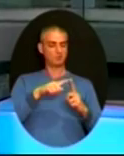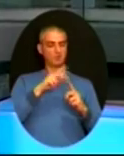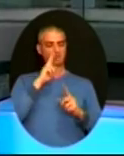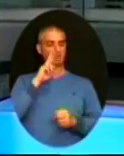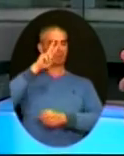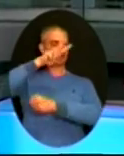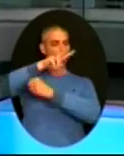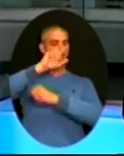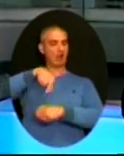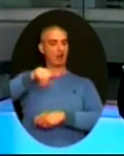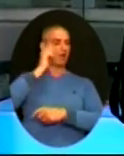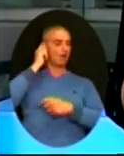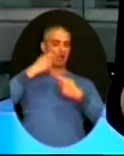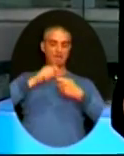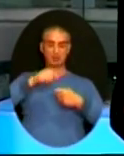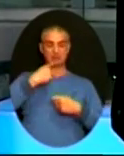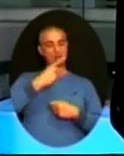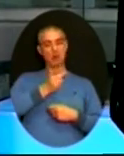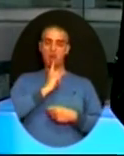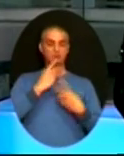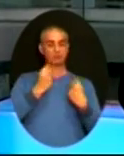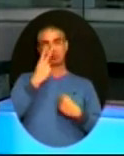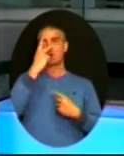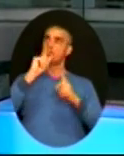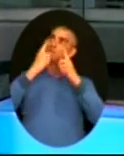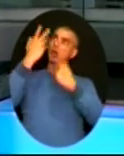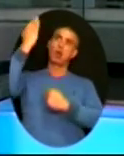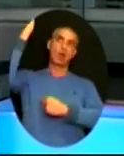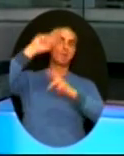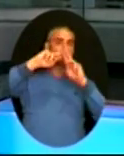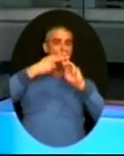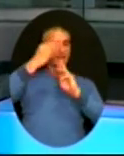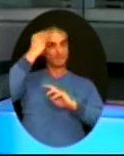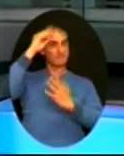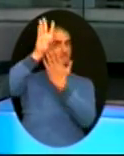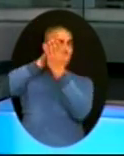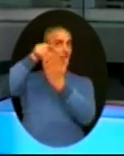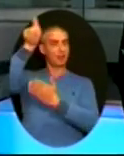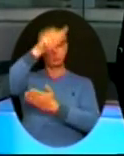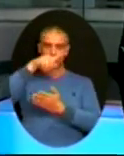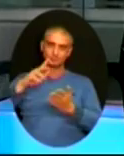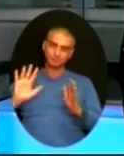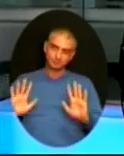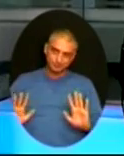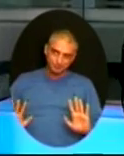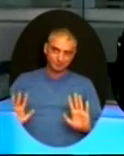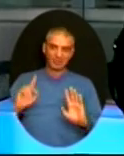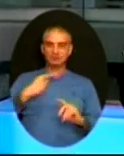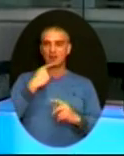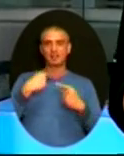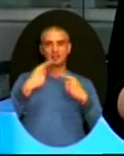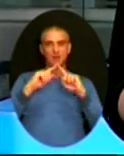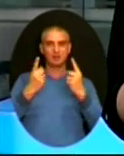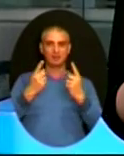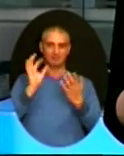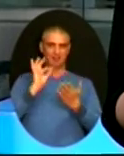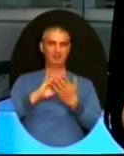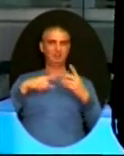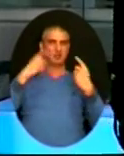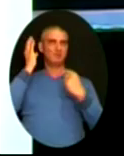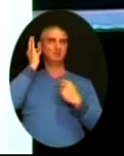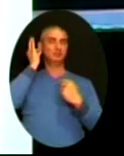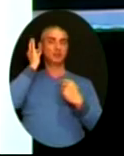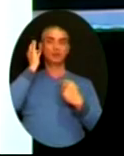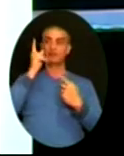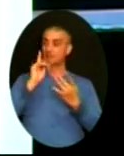על חברות הכנסת ולהגיד, אתם לא מספיק טובות, תראו מה קורה שם ותלמדו מהן. בוא נגיד, אפשר להגיד את זה ביום אחר, אבל ביום האישה... לא,